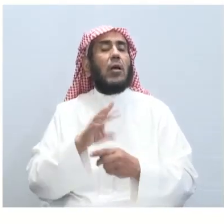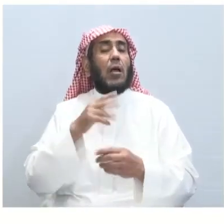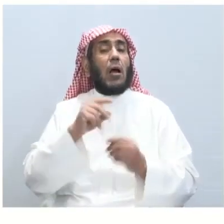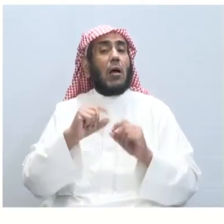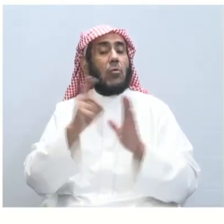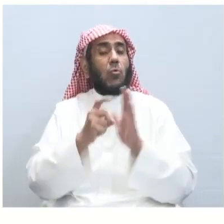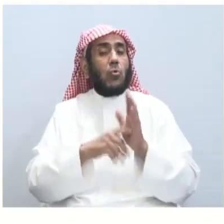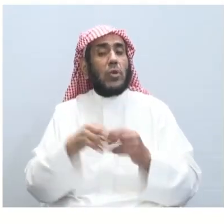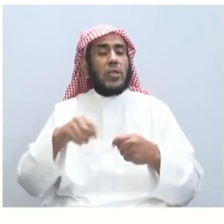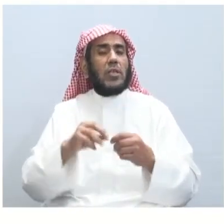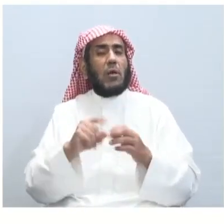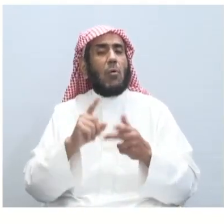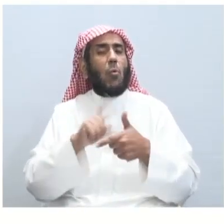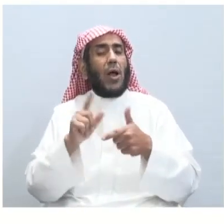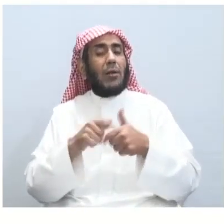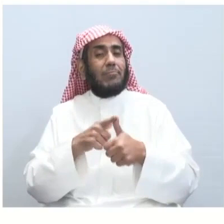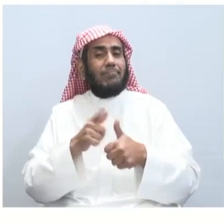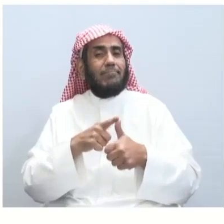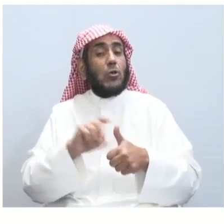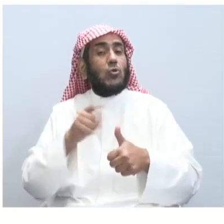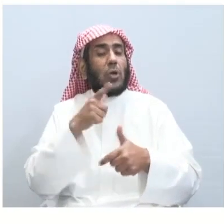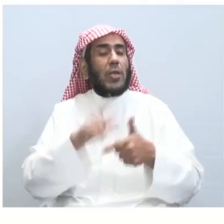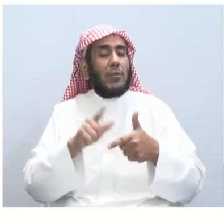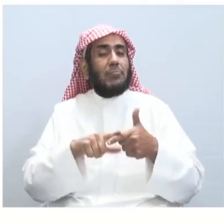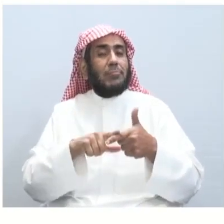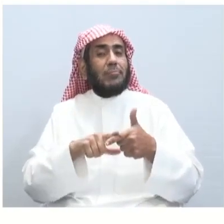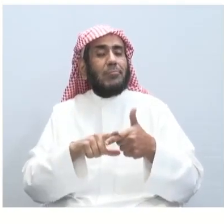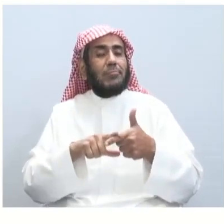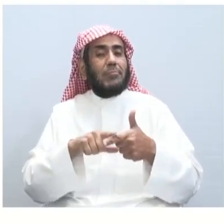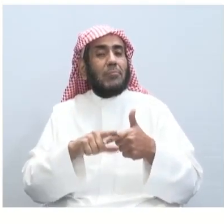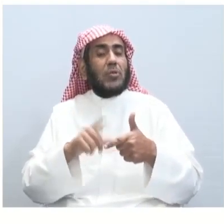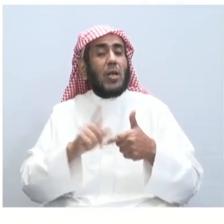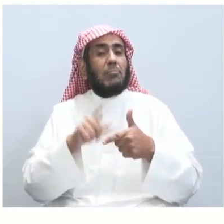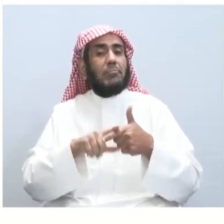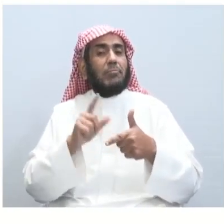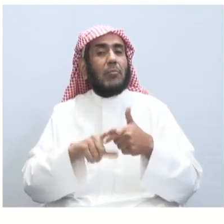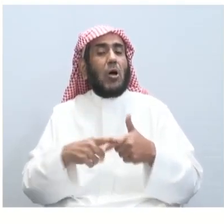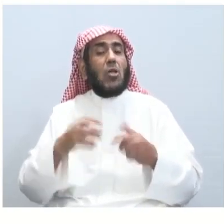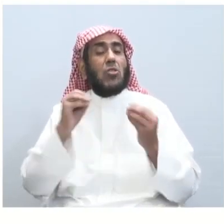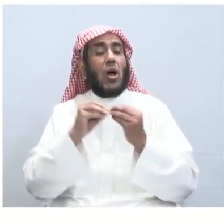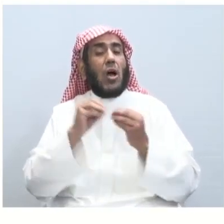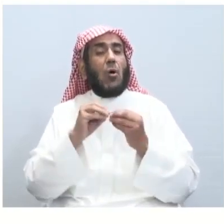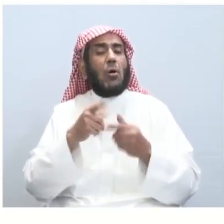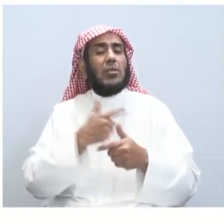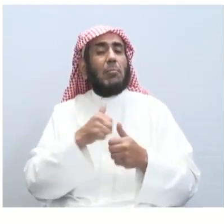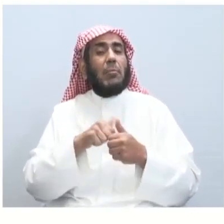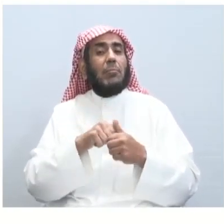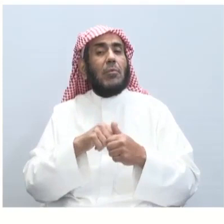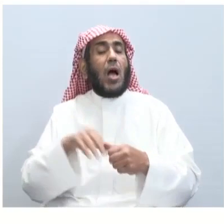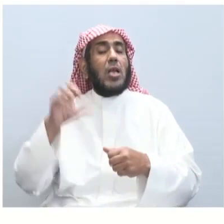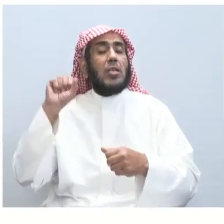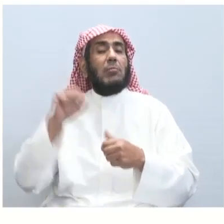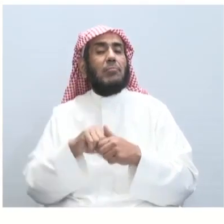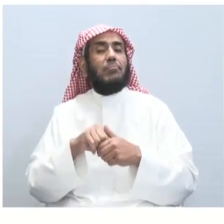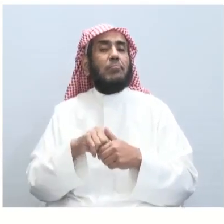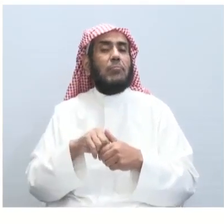التجاري يتسم بسنتين السمه الاولى وهي السرعه السمه الثانيه وهي جانب الثقه وهي بما يسمى